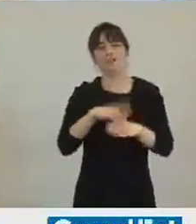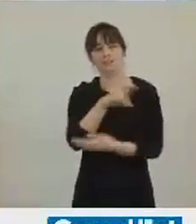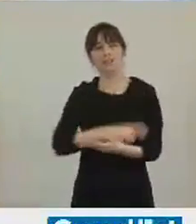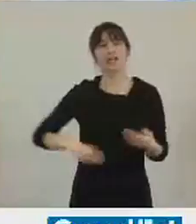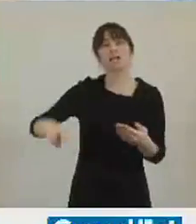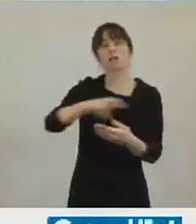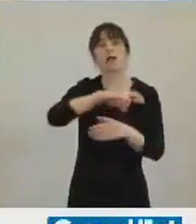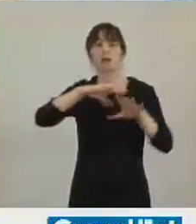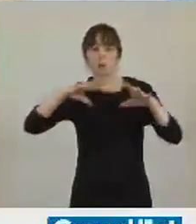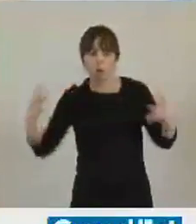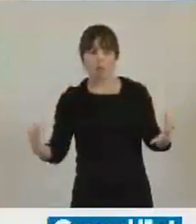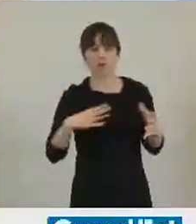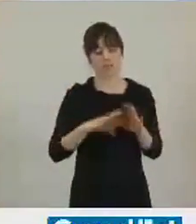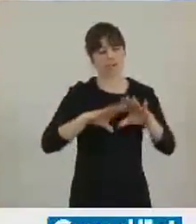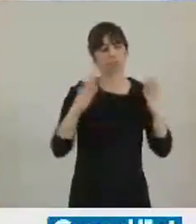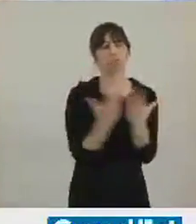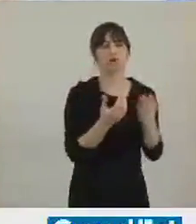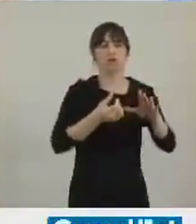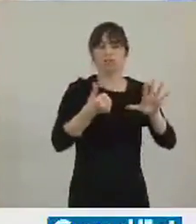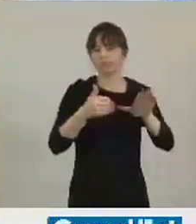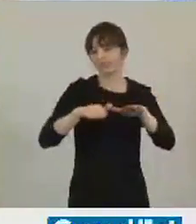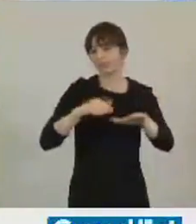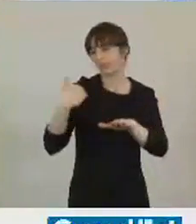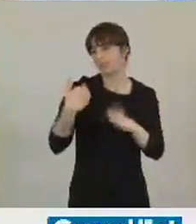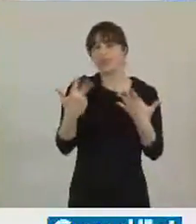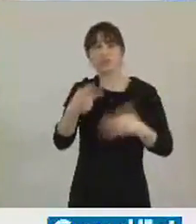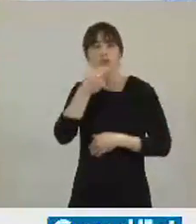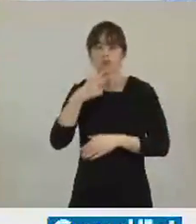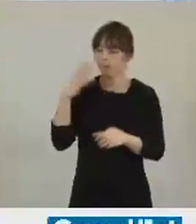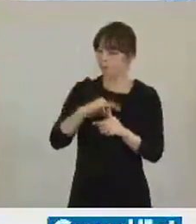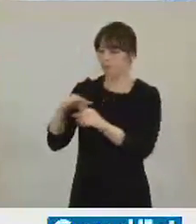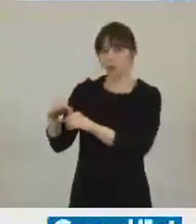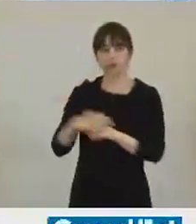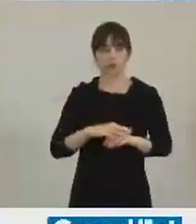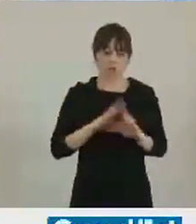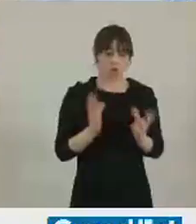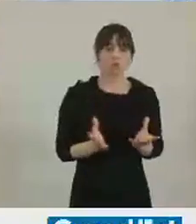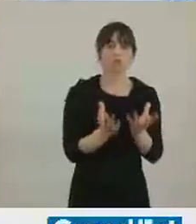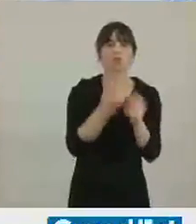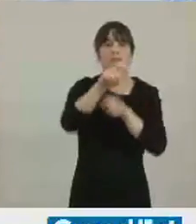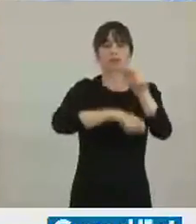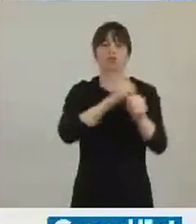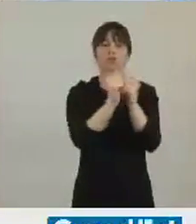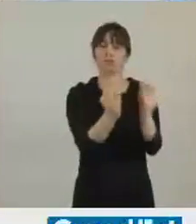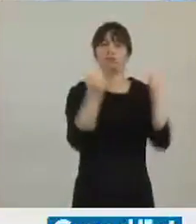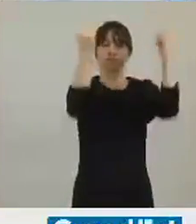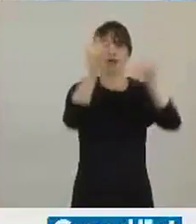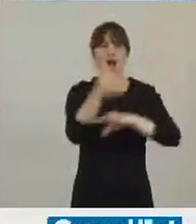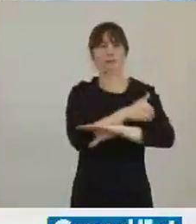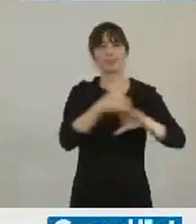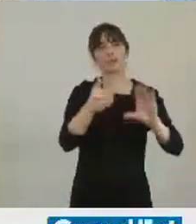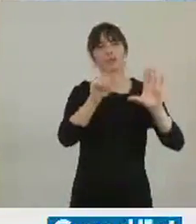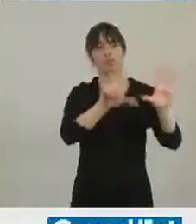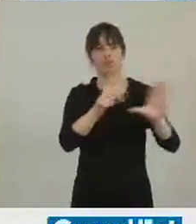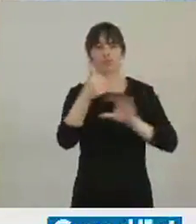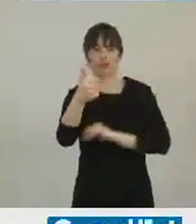déclinera donc dans les 6 dispositifs votés le 18 novembre, soutien aux sportifs de haut niveau à hauteur de 1